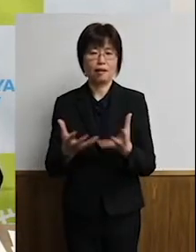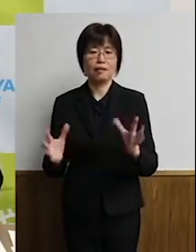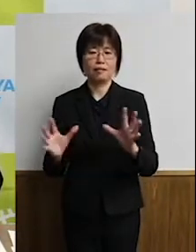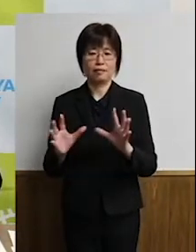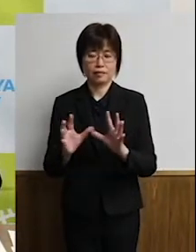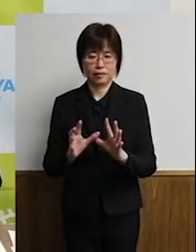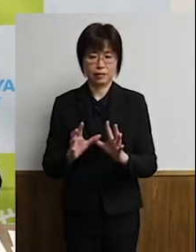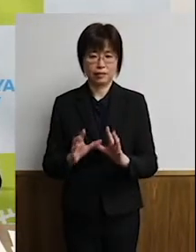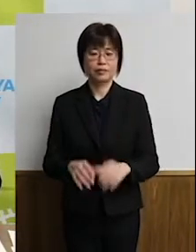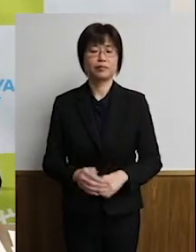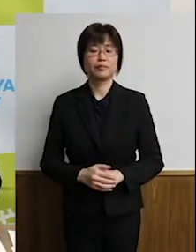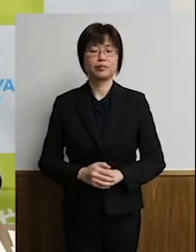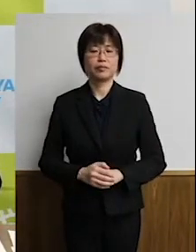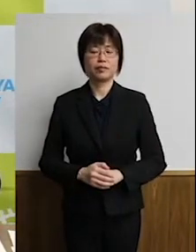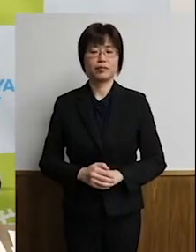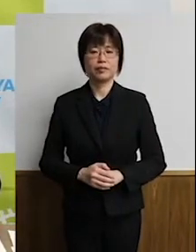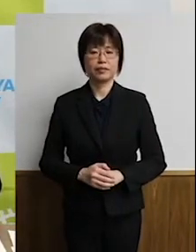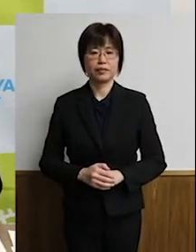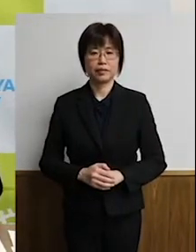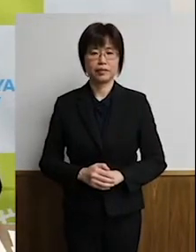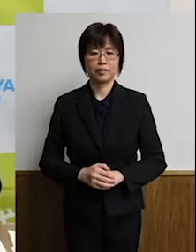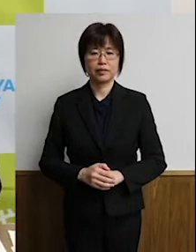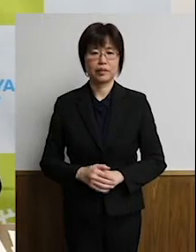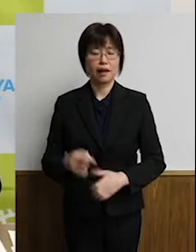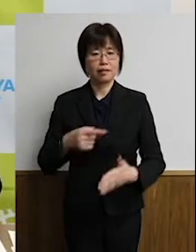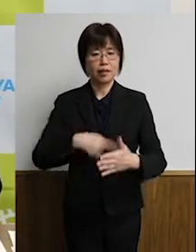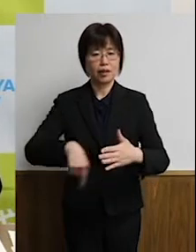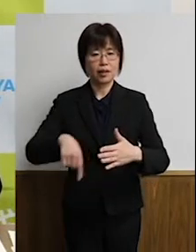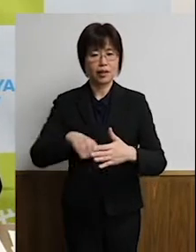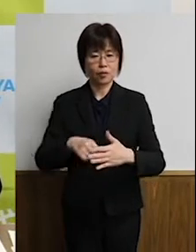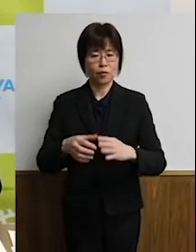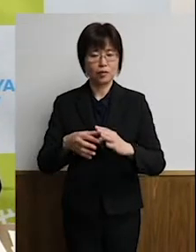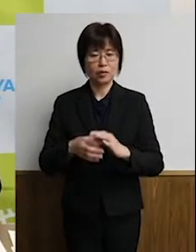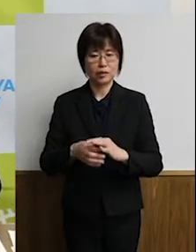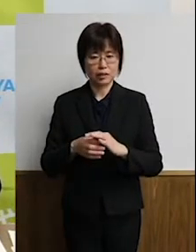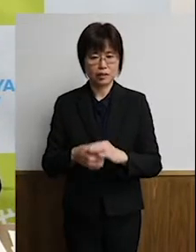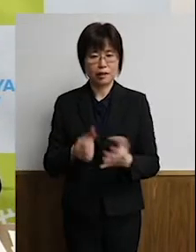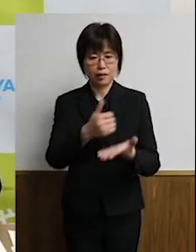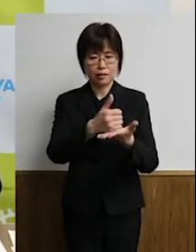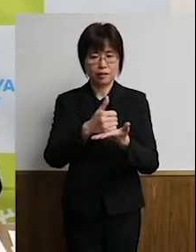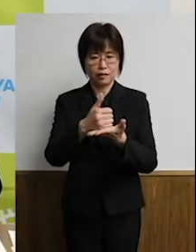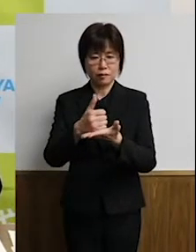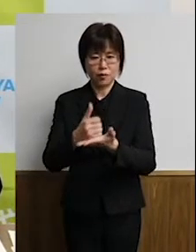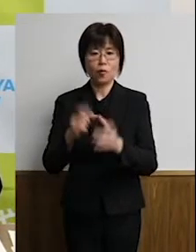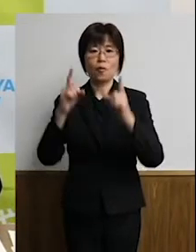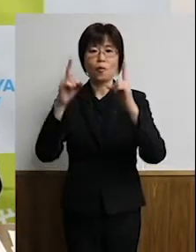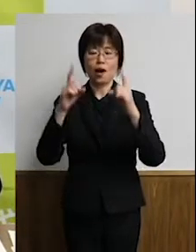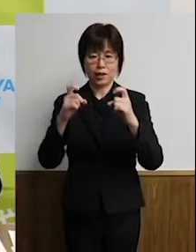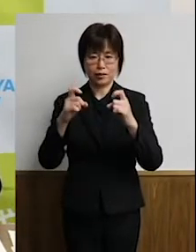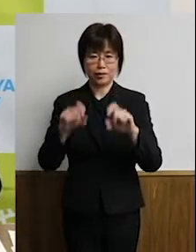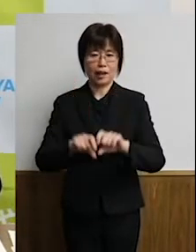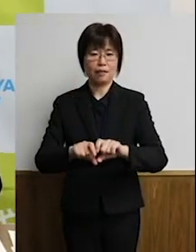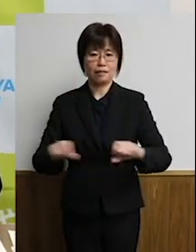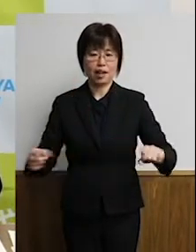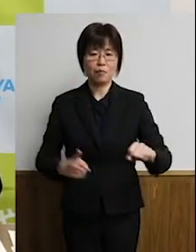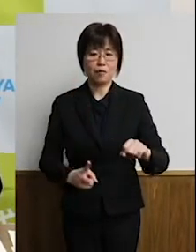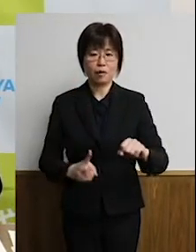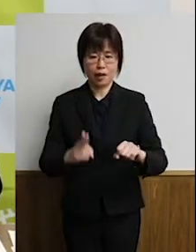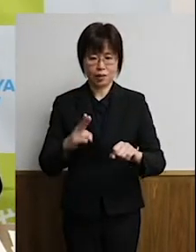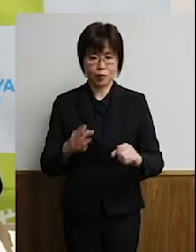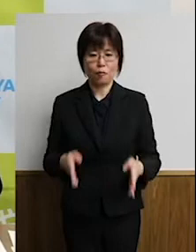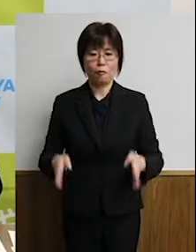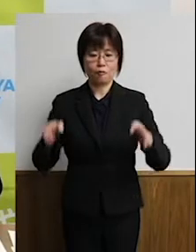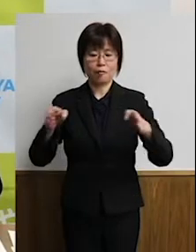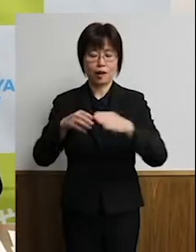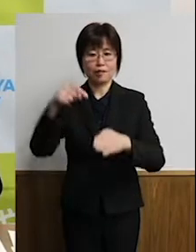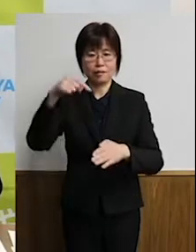市推進協議会委員などで、内容としましては、ご来賓による祝辞、テープカット、館内